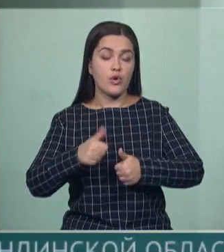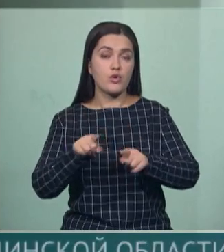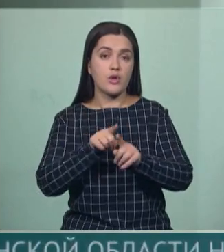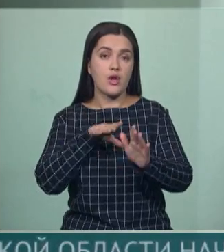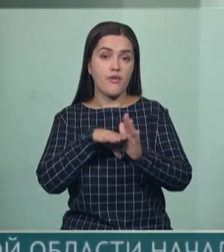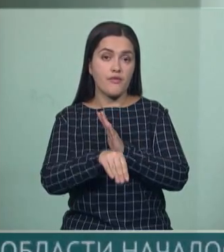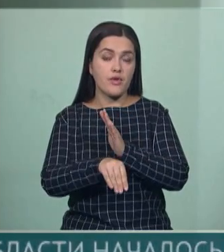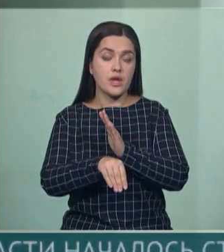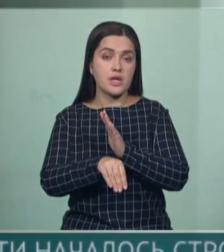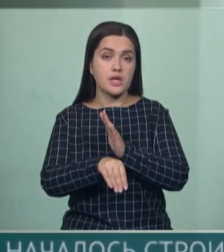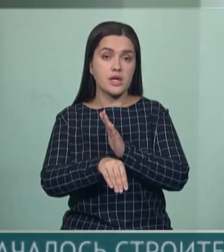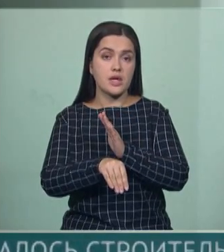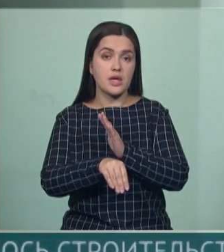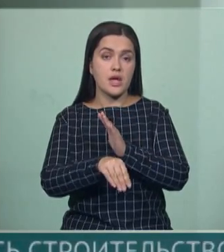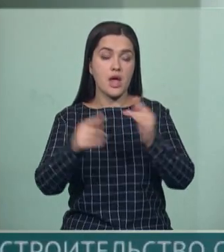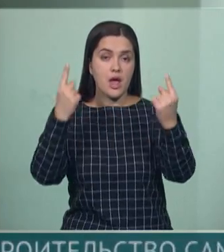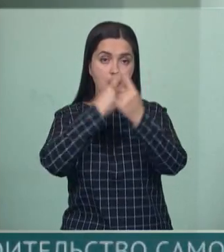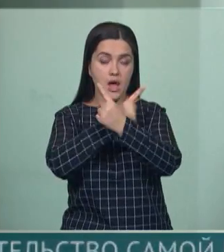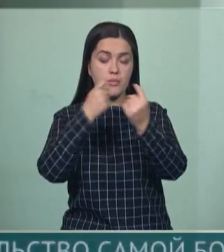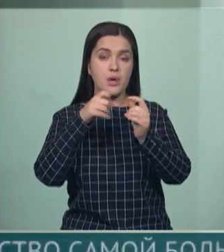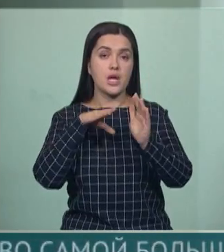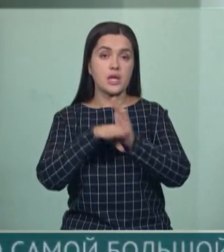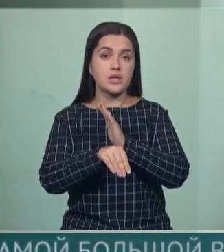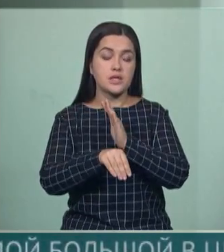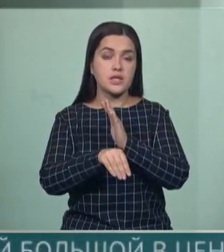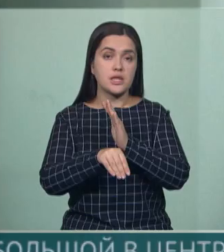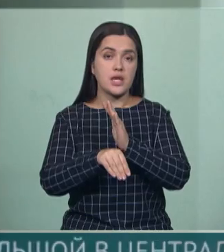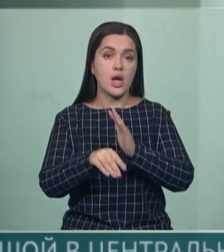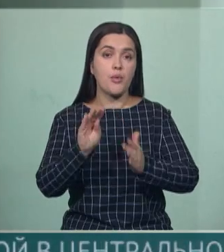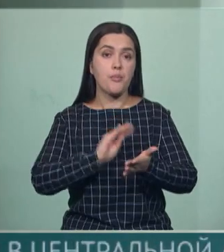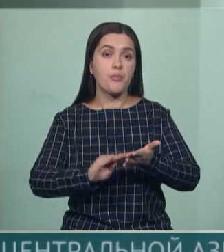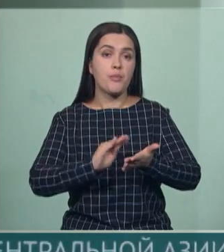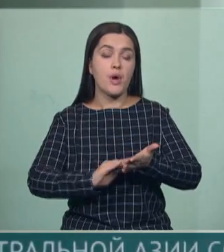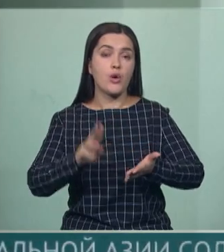То есть конкурс объявляется среди, скажем